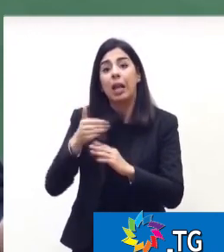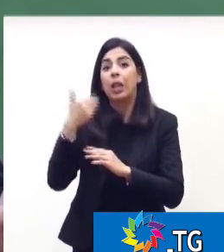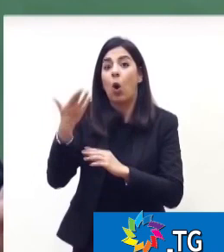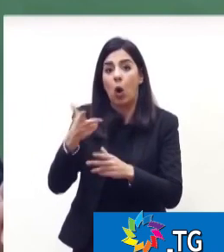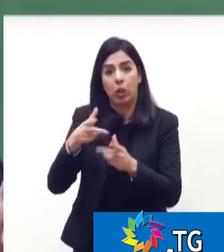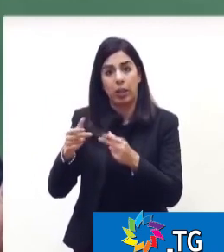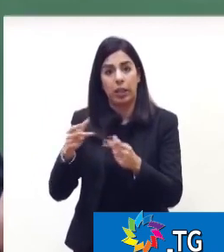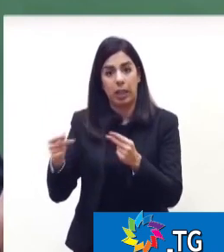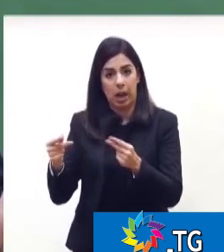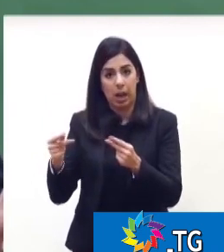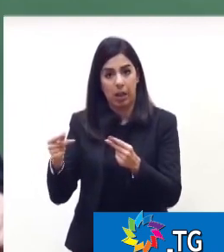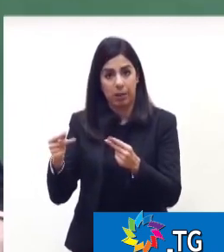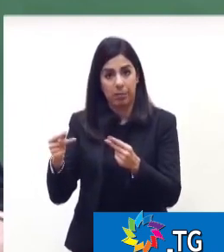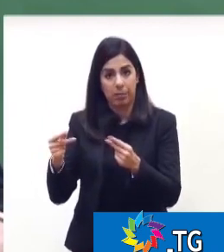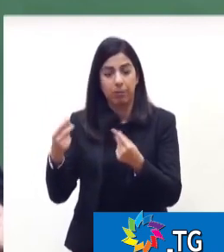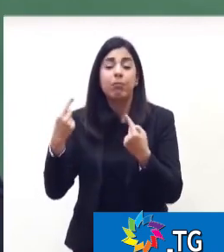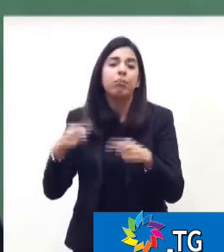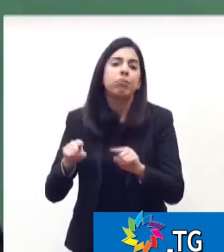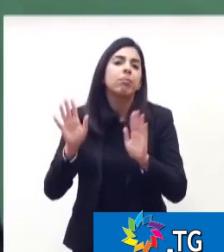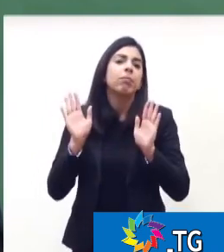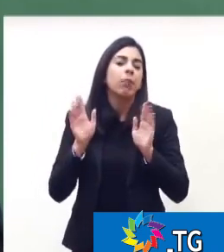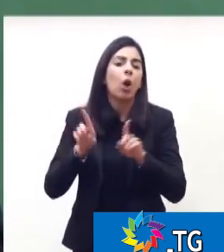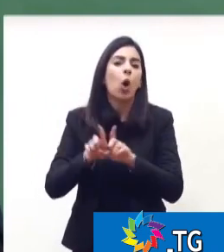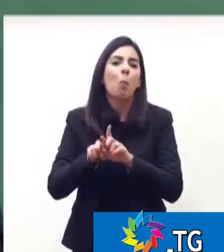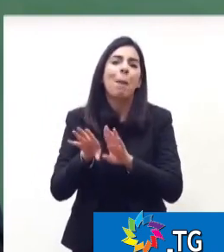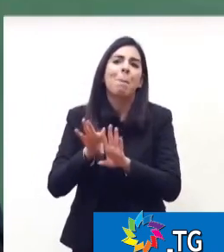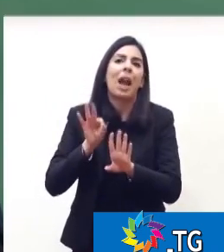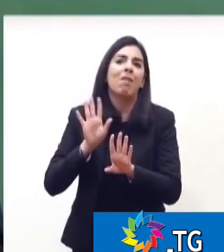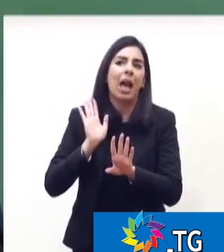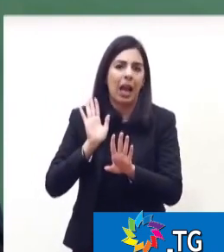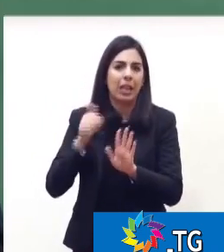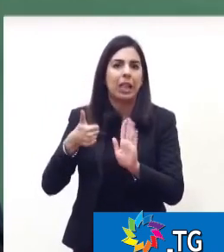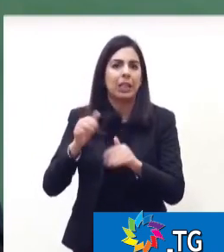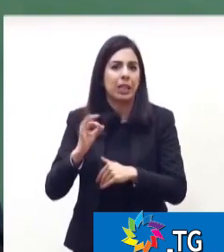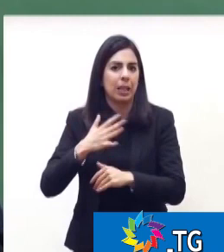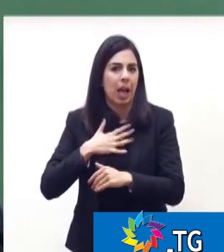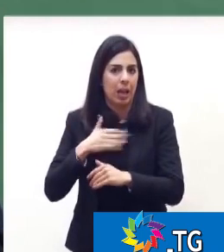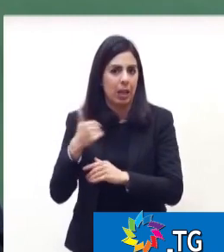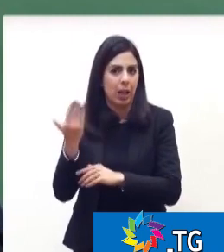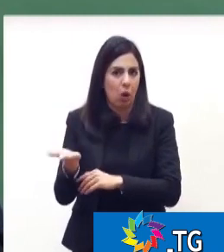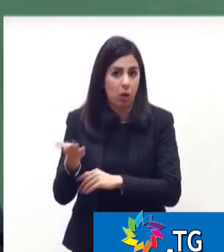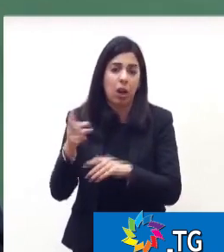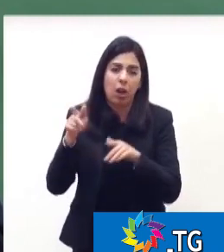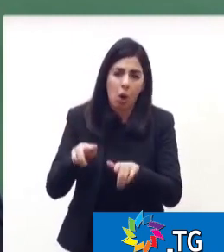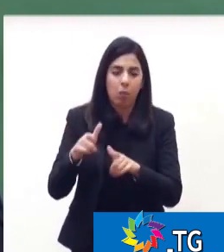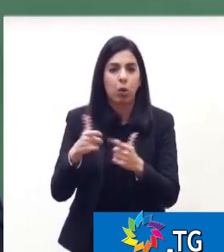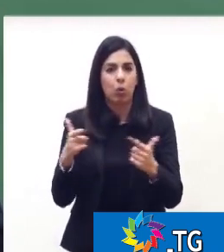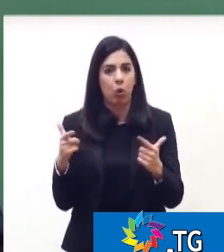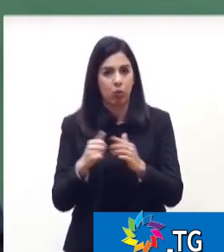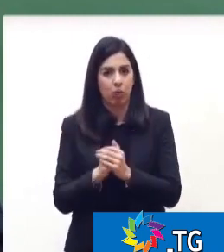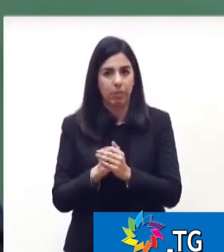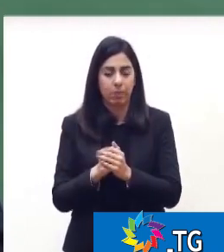Faccio un ultimo commento che riguarda la seconda